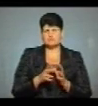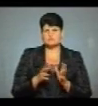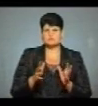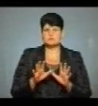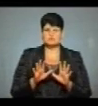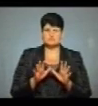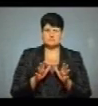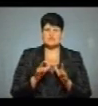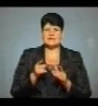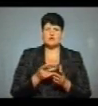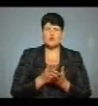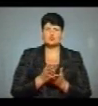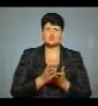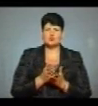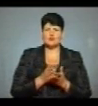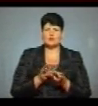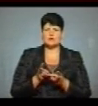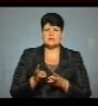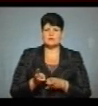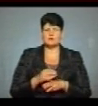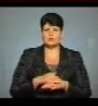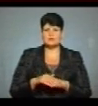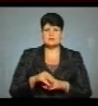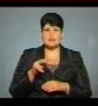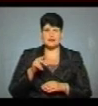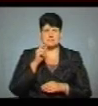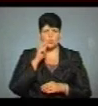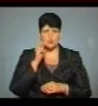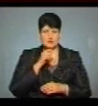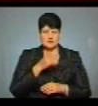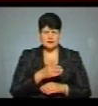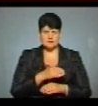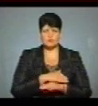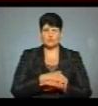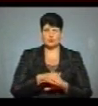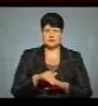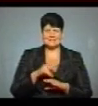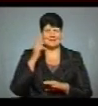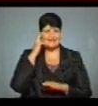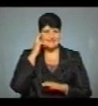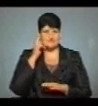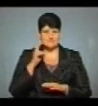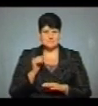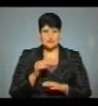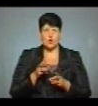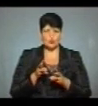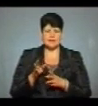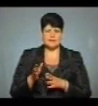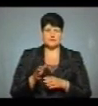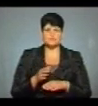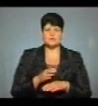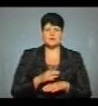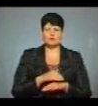які обслуговуються котельнею по вулиці Лесі Українки, по вулиці Київській, котельнями, по